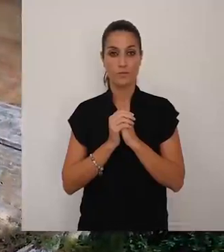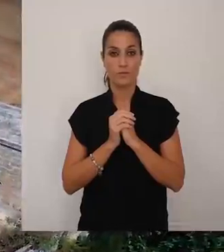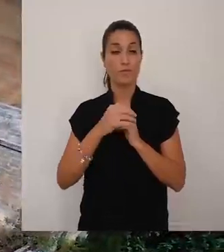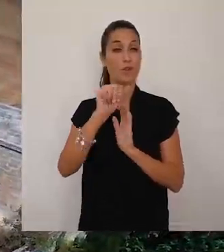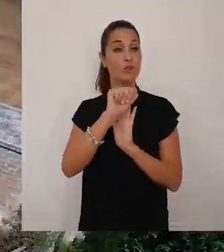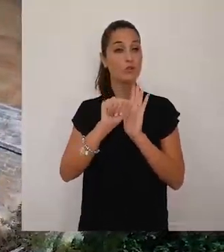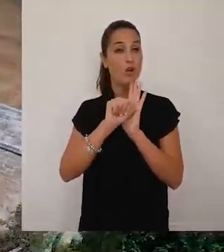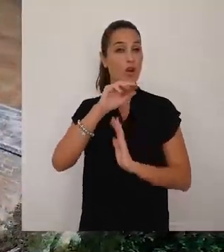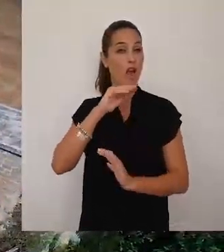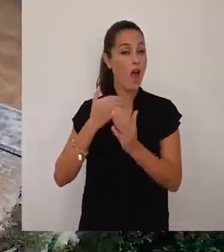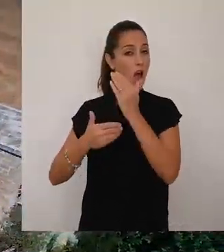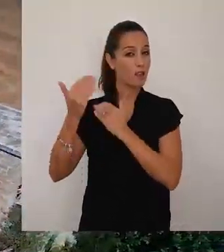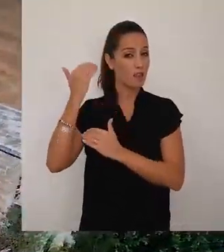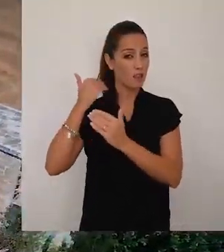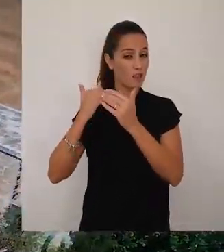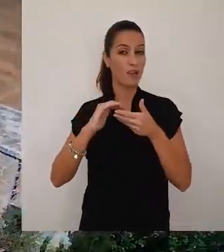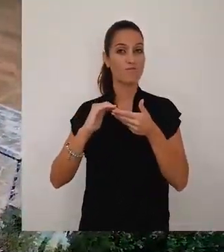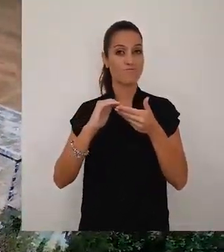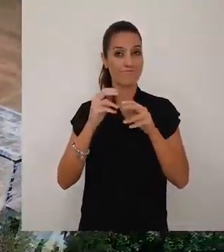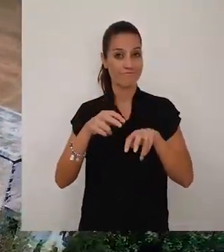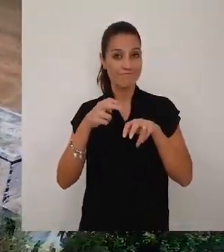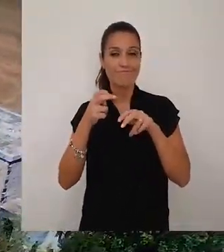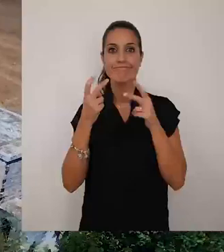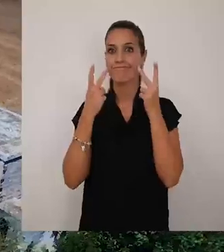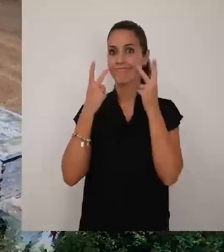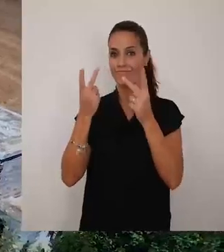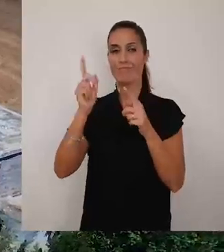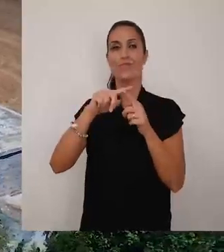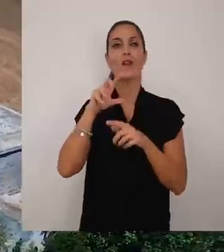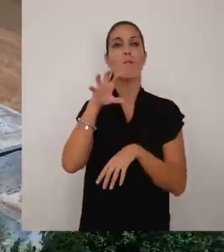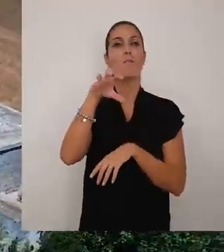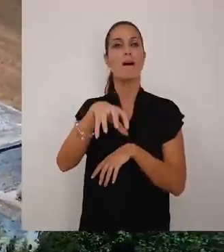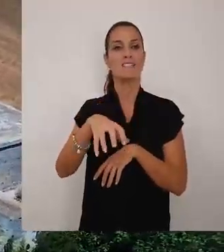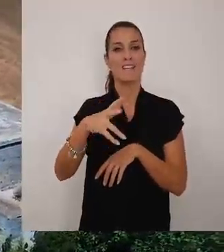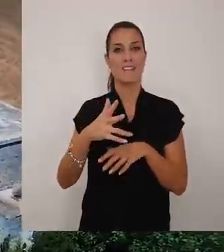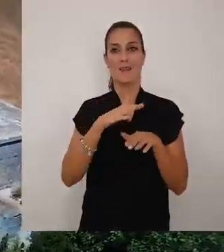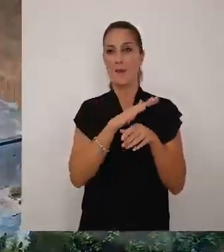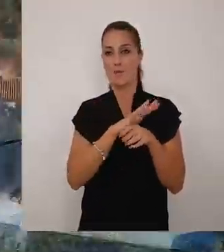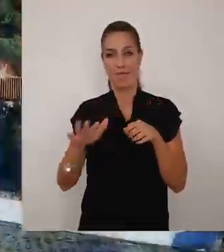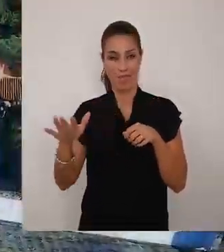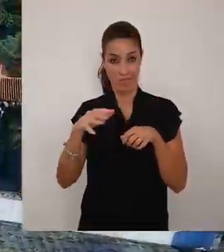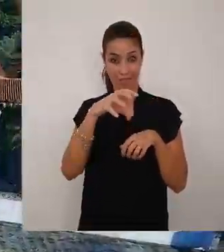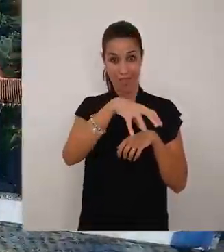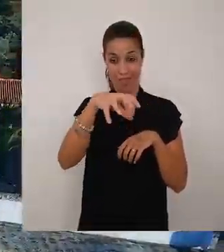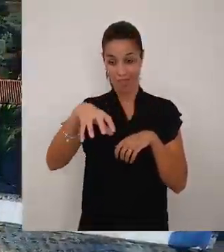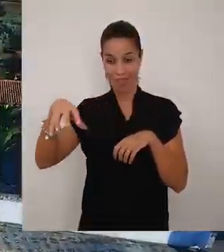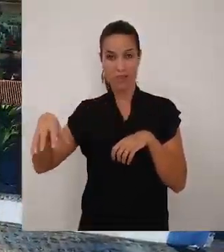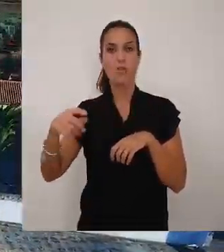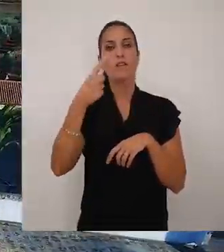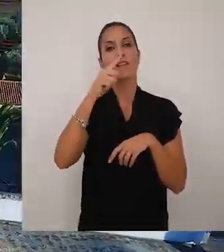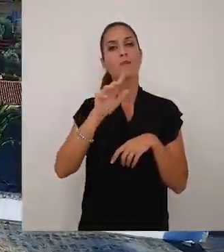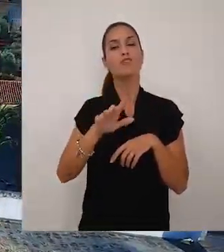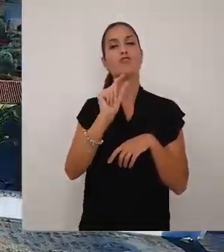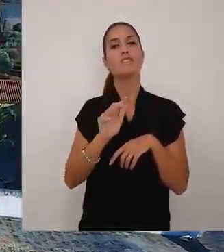La storia dell'antica società agricola rivive nelle forme architettoniche delle masserie, tipici fabbricati rurali del Salento, che in